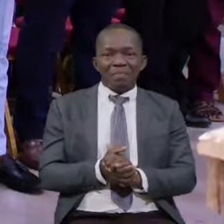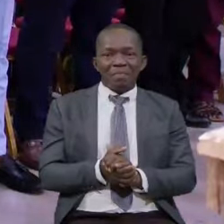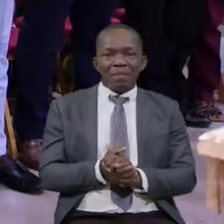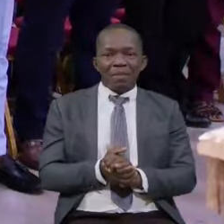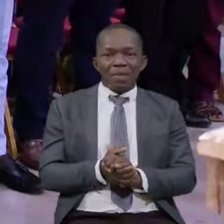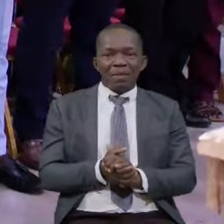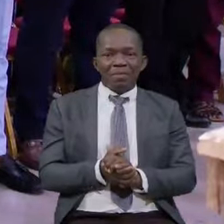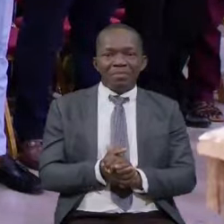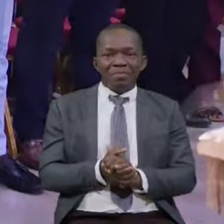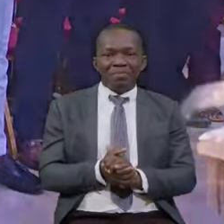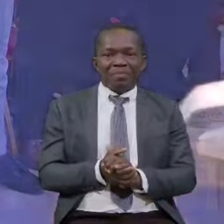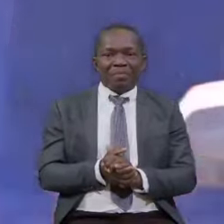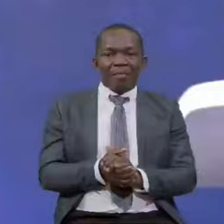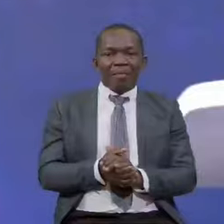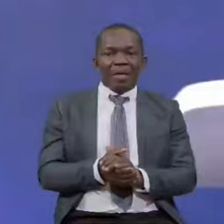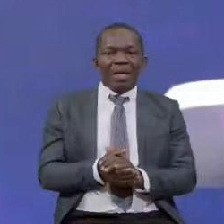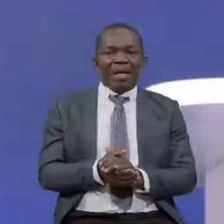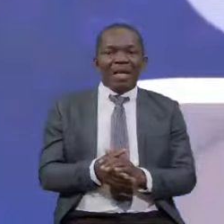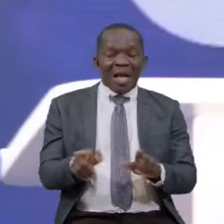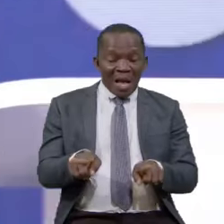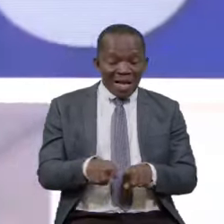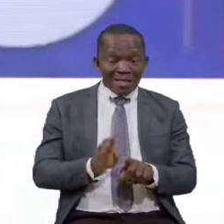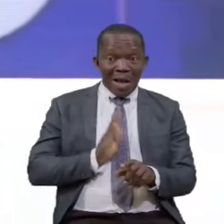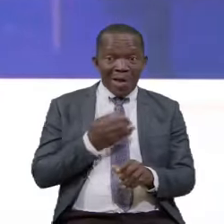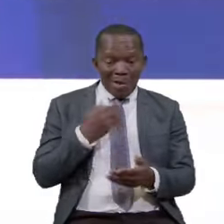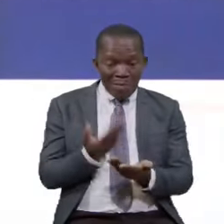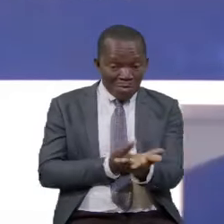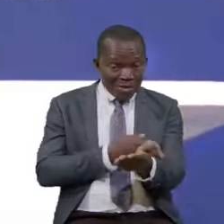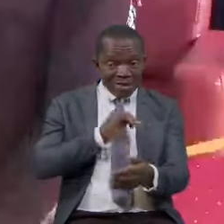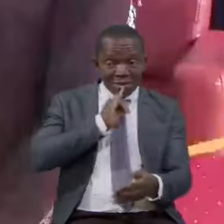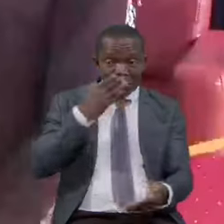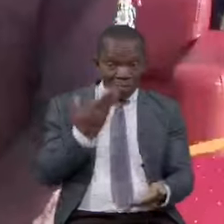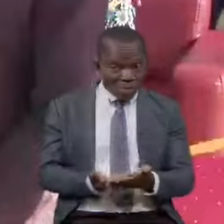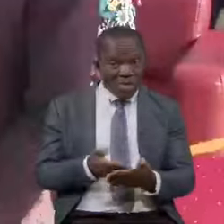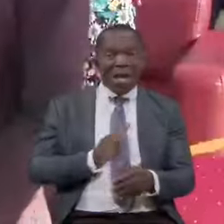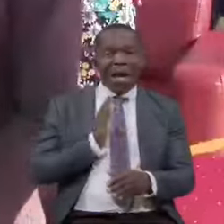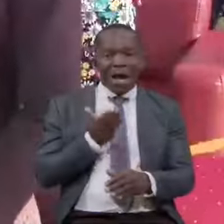amen quand notre matin est bon notre ministère sera